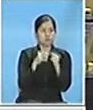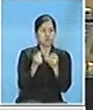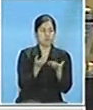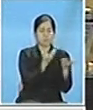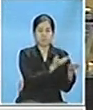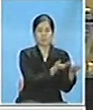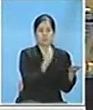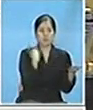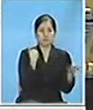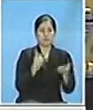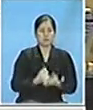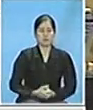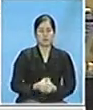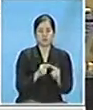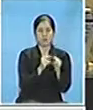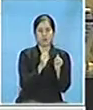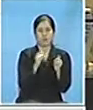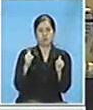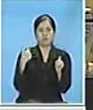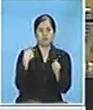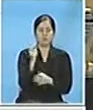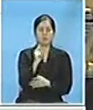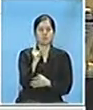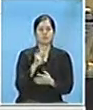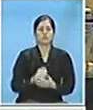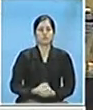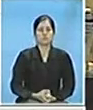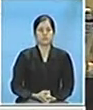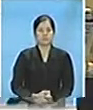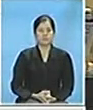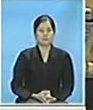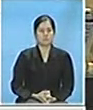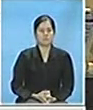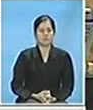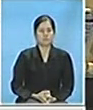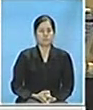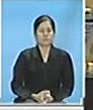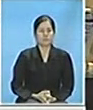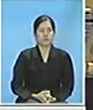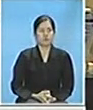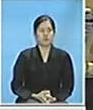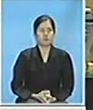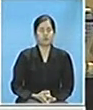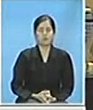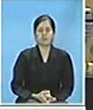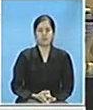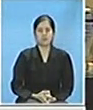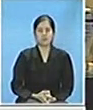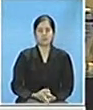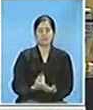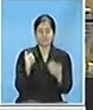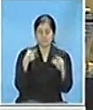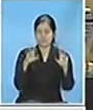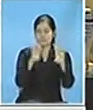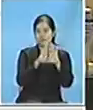อีกเรื่องหนึ่งแล้วแต่ท่านทั้งหลายไม่เกี่ยวกันเชิญนั่งครับพอแล้วครับวันนี้ผมว่าพอสมควรแล้วปิดการประชุมครับ